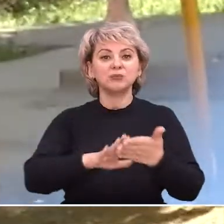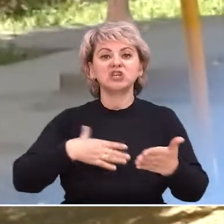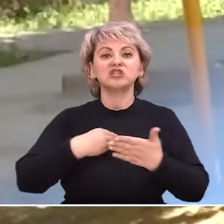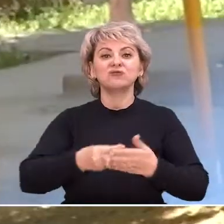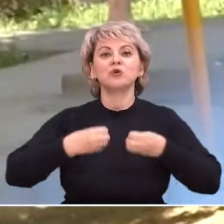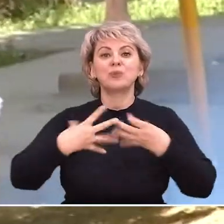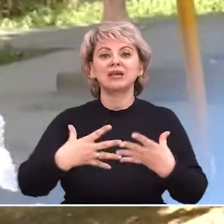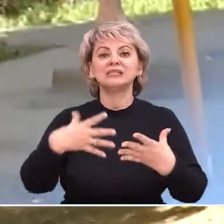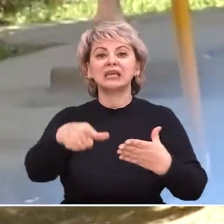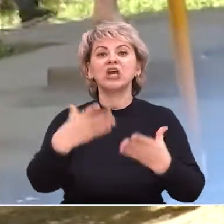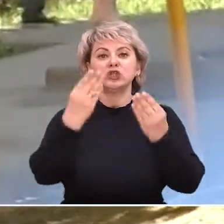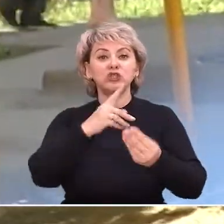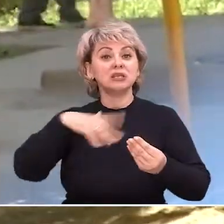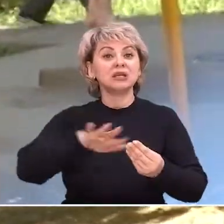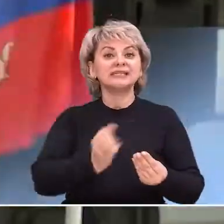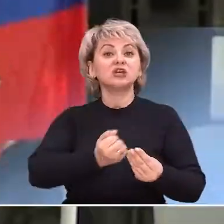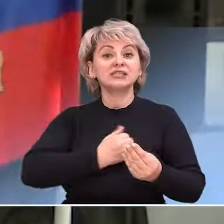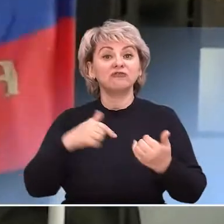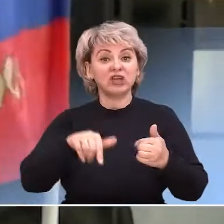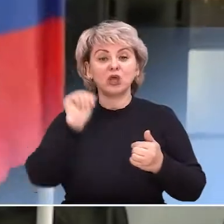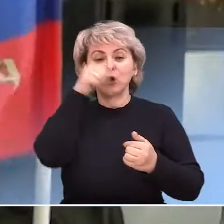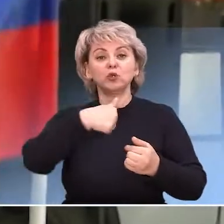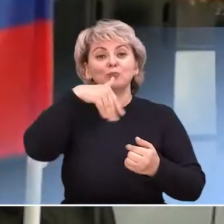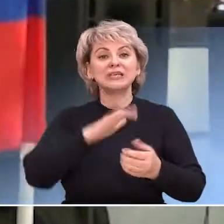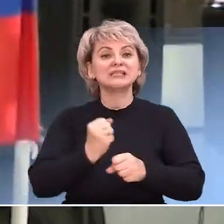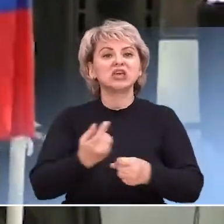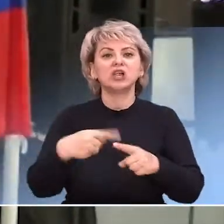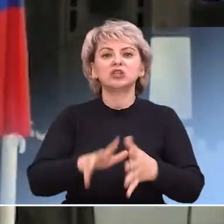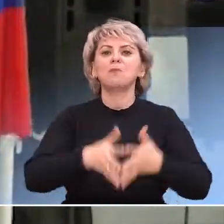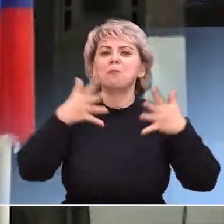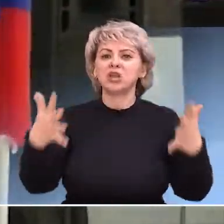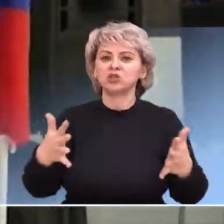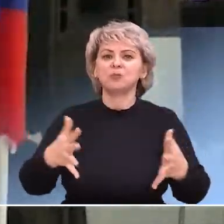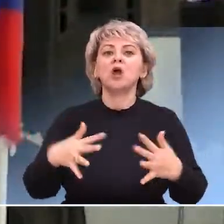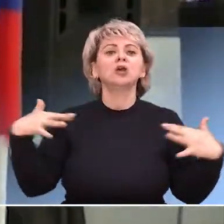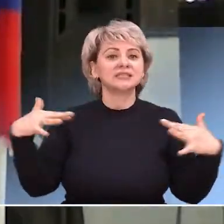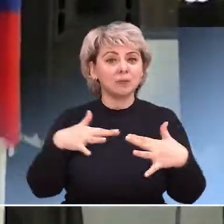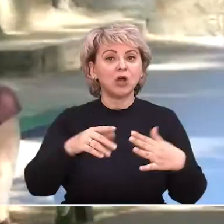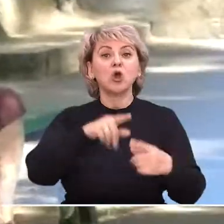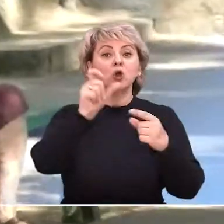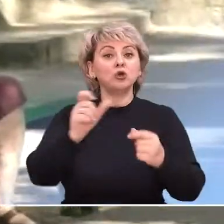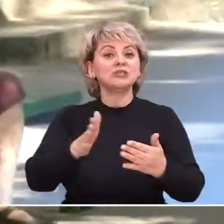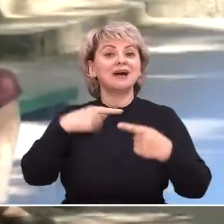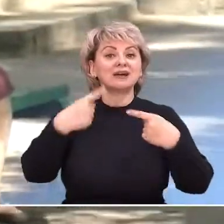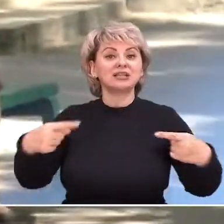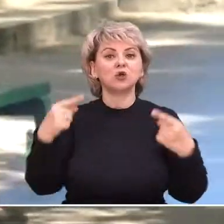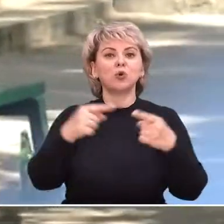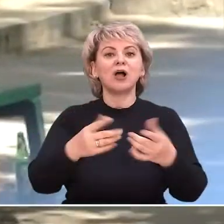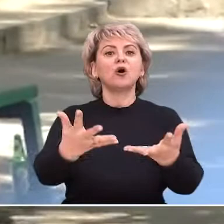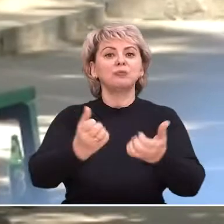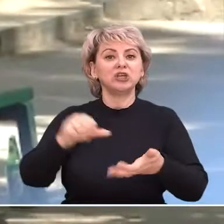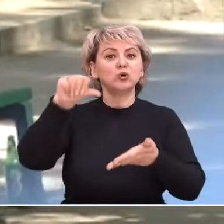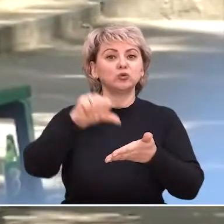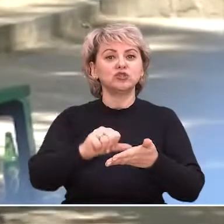страна отметила свой праздник – День России. К сожалению, в нынешнем году мы не смогли сделать это с прежним размахом, но люди из разных уголков нашей